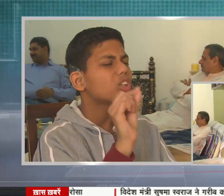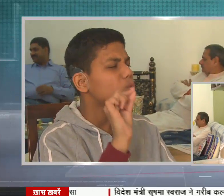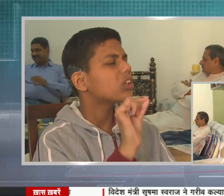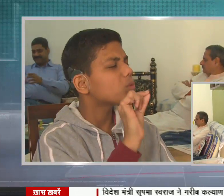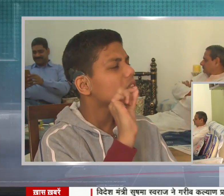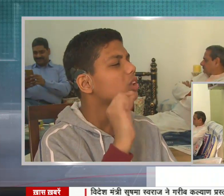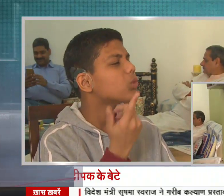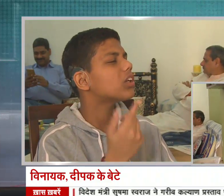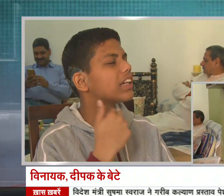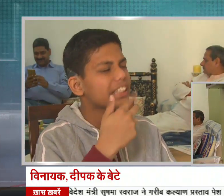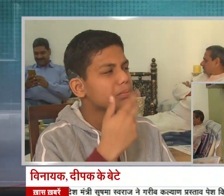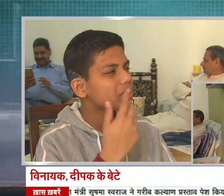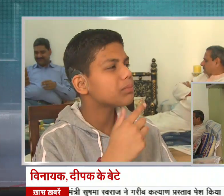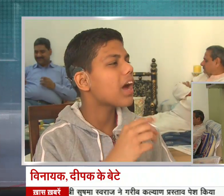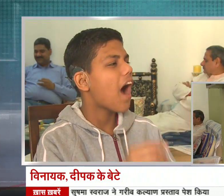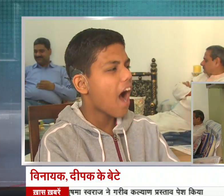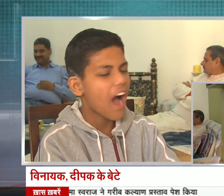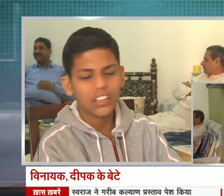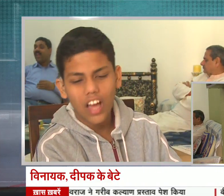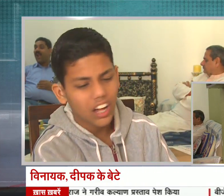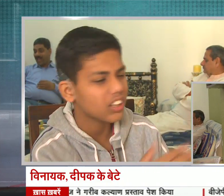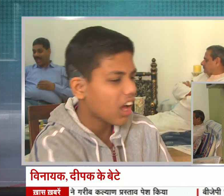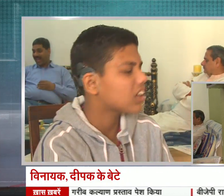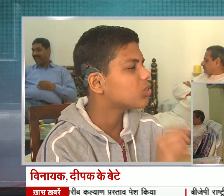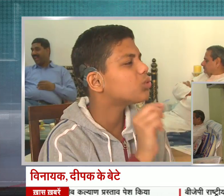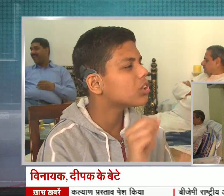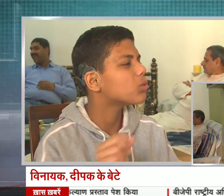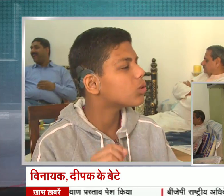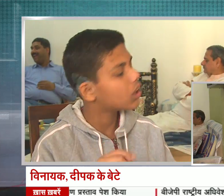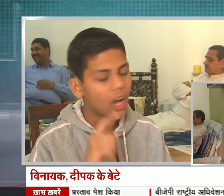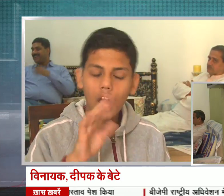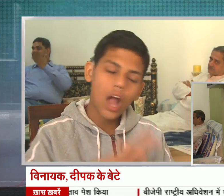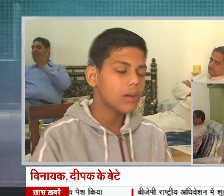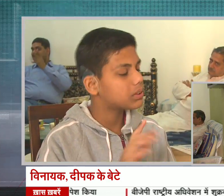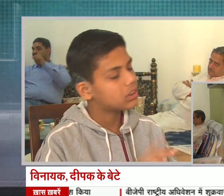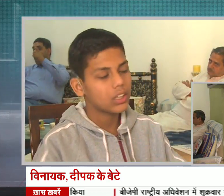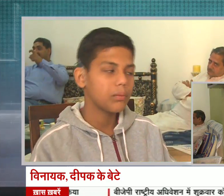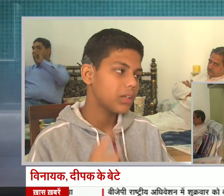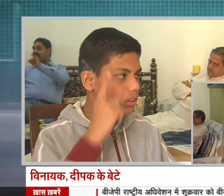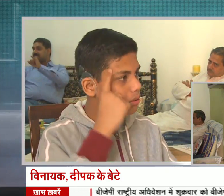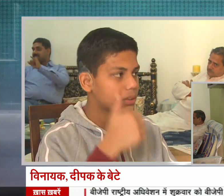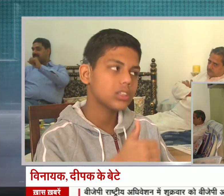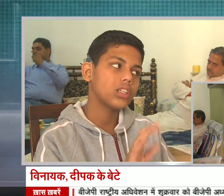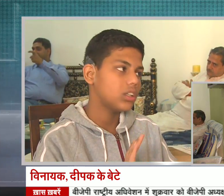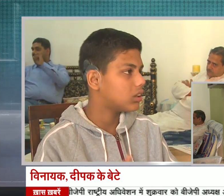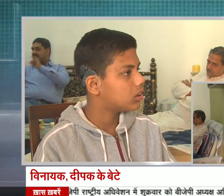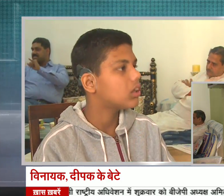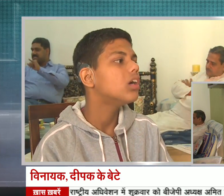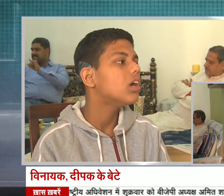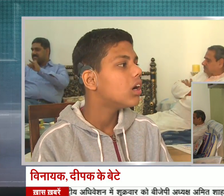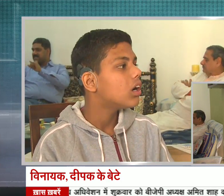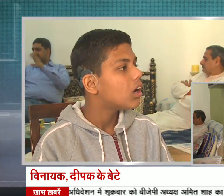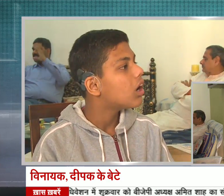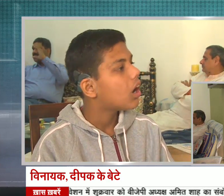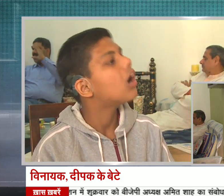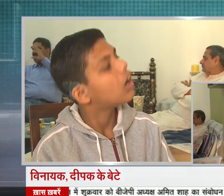बैडमिंटन खेलने में मुझे कुछ परेशानी नहीं होती है क्योंकि मेरे जो कोच हैं वो मुझे बहुत अच्छे से समझा देते हैं। पहले शुरू में उनको भी परेशानी होती थी,